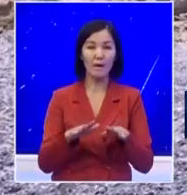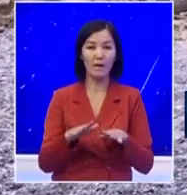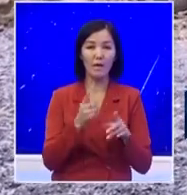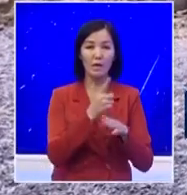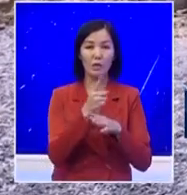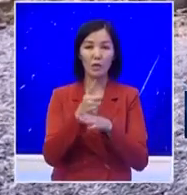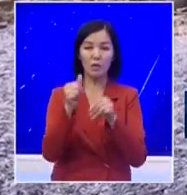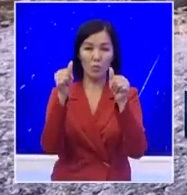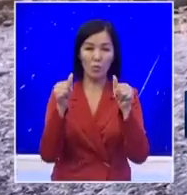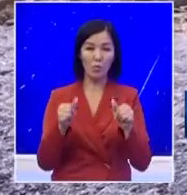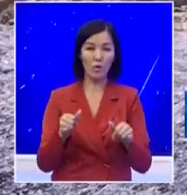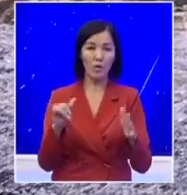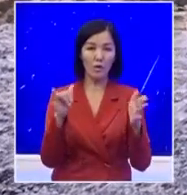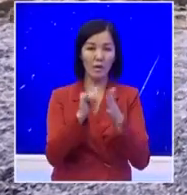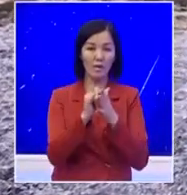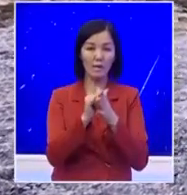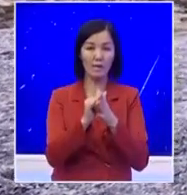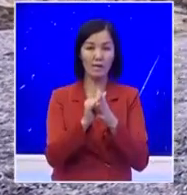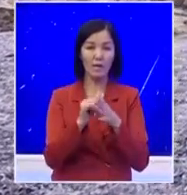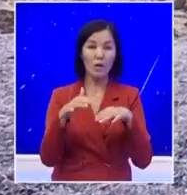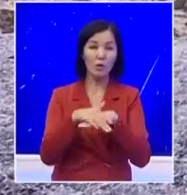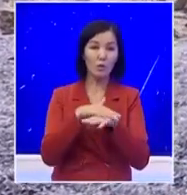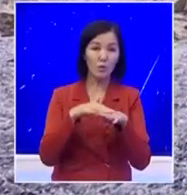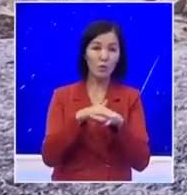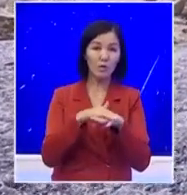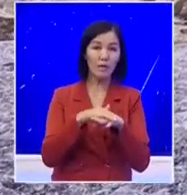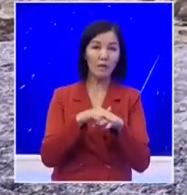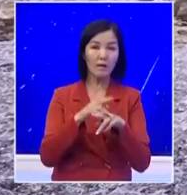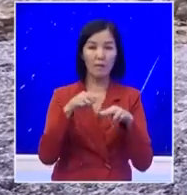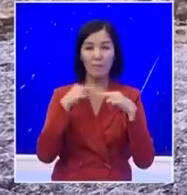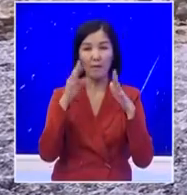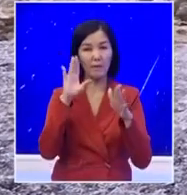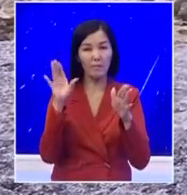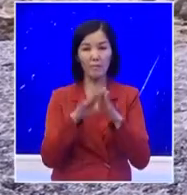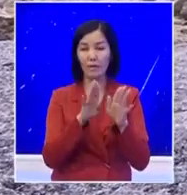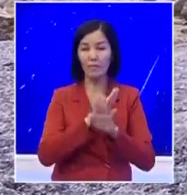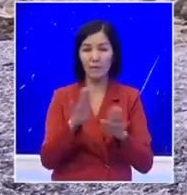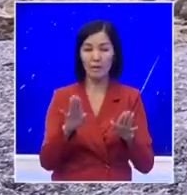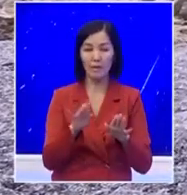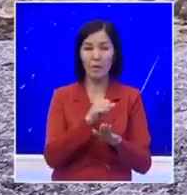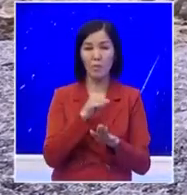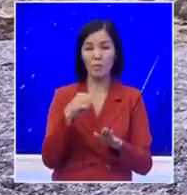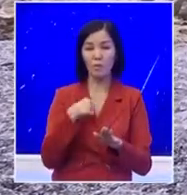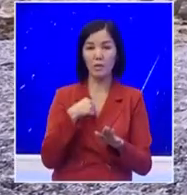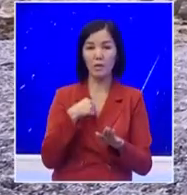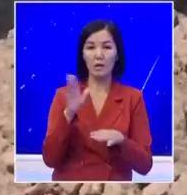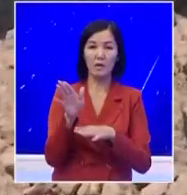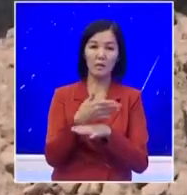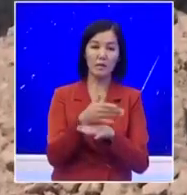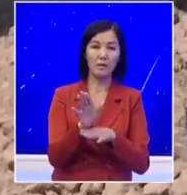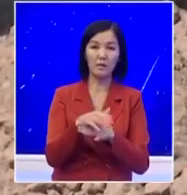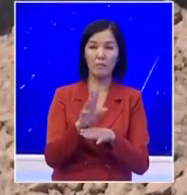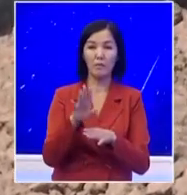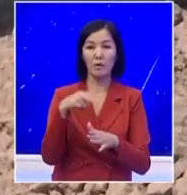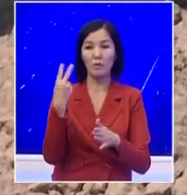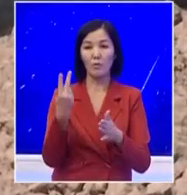шектеу белгілері қойылған. Мамандар тұрғындардың ескертпелерге көбіне құлақ аспайтынын айтады. Оның соңы қайғылы